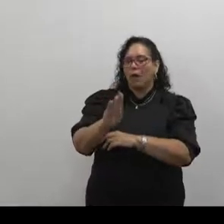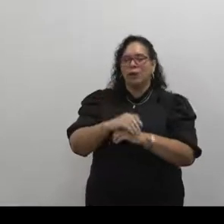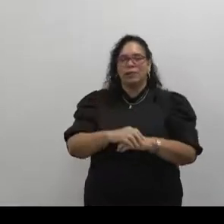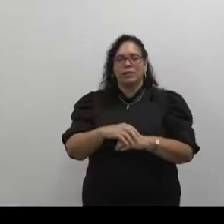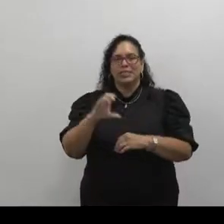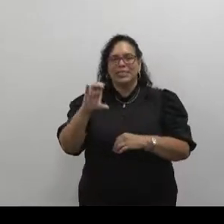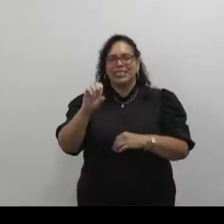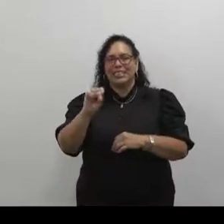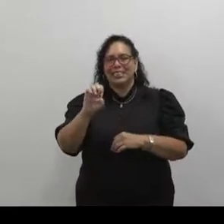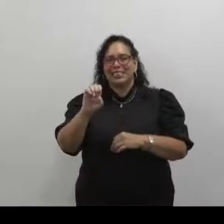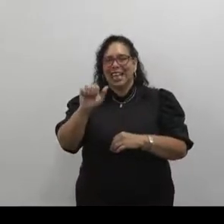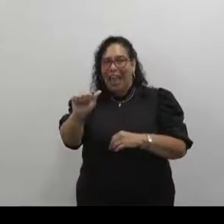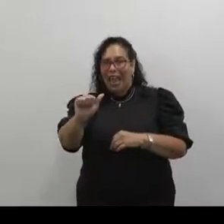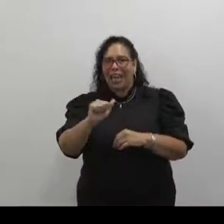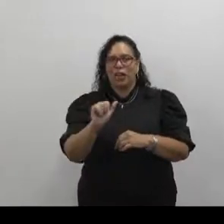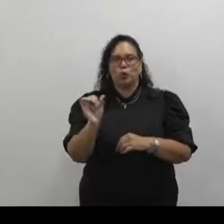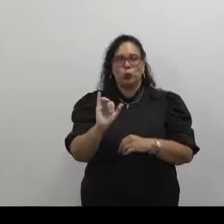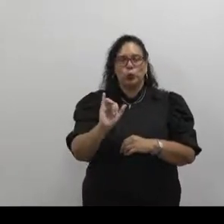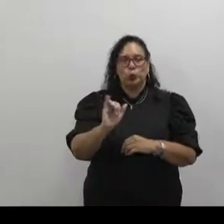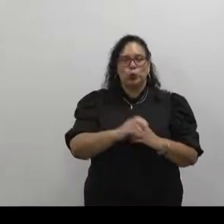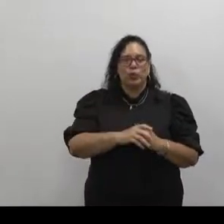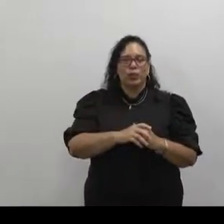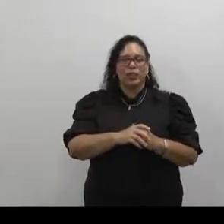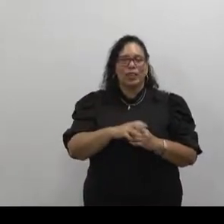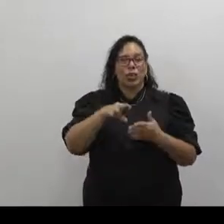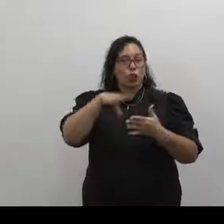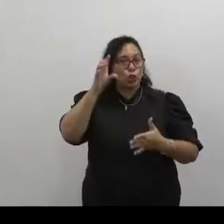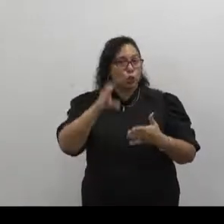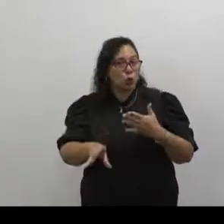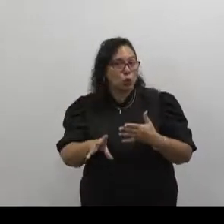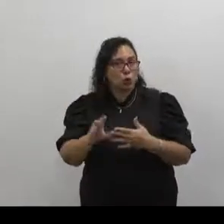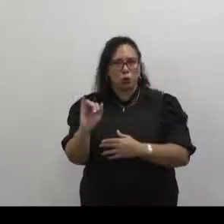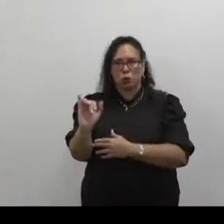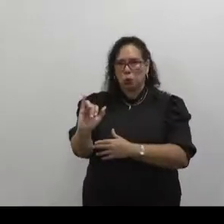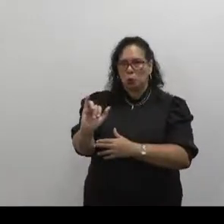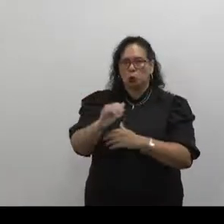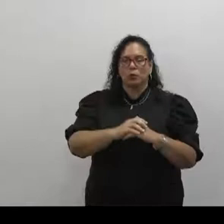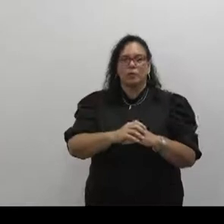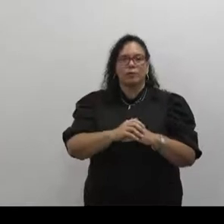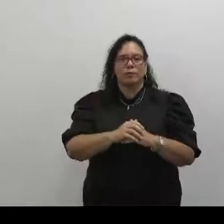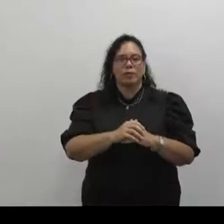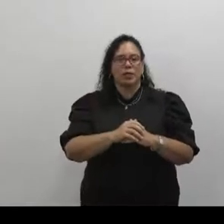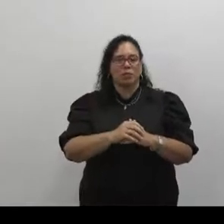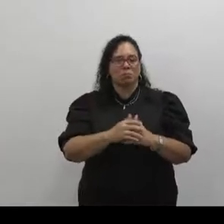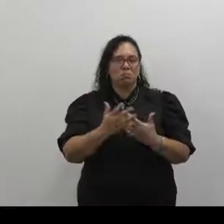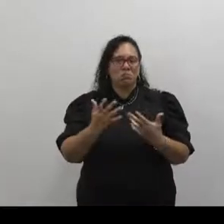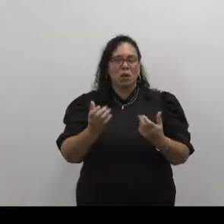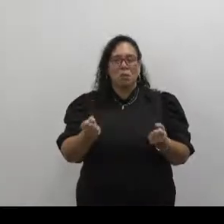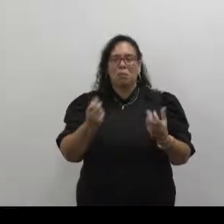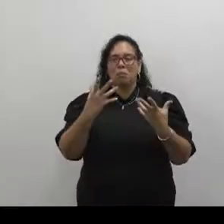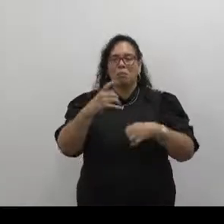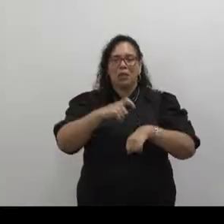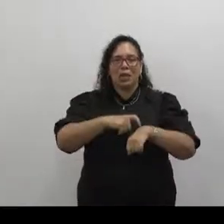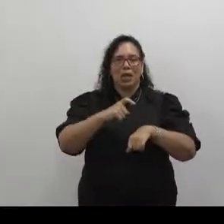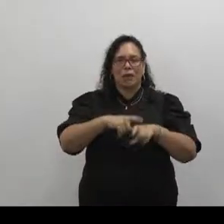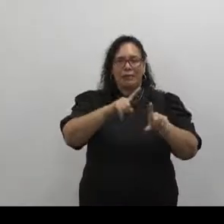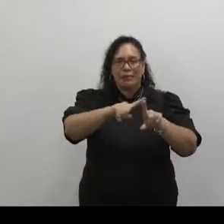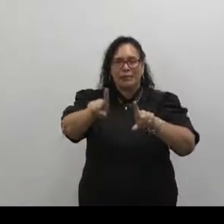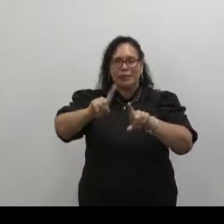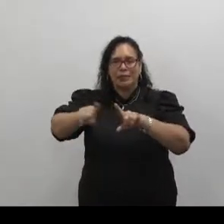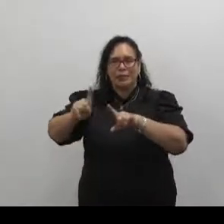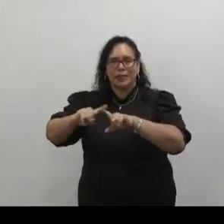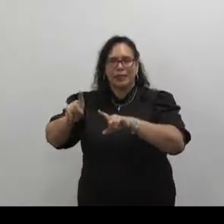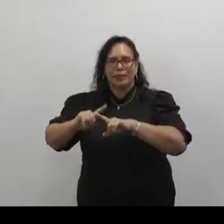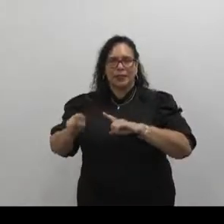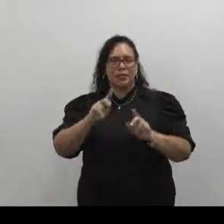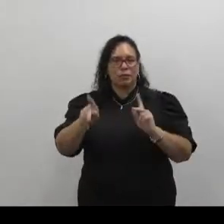ไปกรุ๊ปขนมเกรดไปจุ่มเตะโต้งนังกาปลาตกตู้เกอไอตมเนิบตมเนิบสำหรับเสนนั้นนะยื่นบานบาเกรดไปจุ่มนังปรำใบเลิกเ